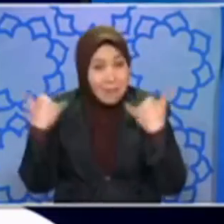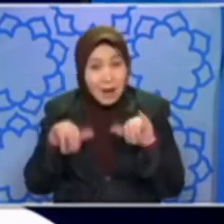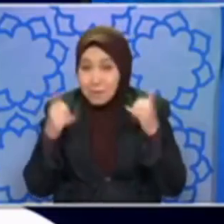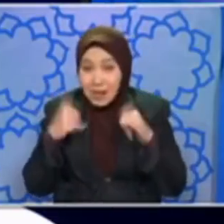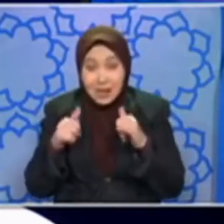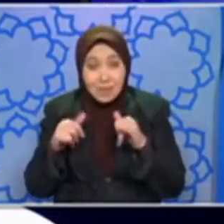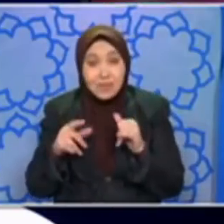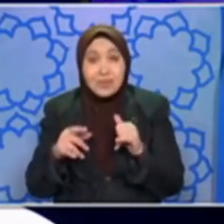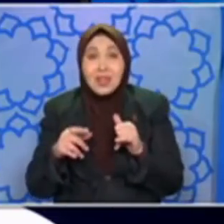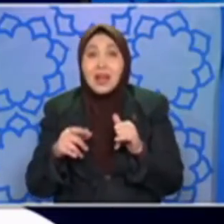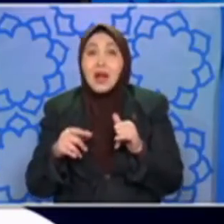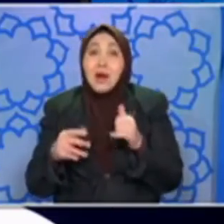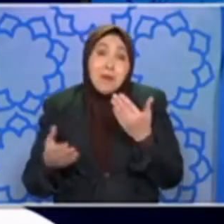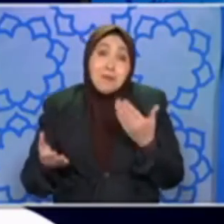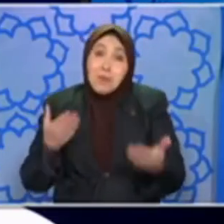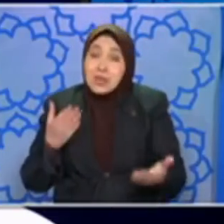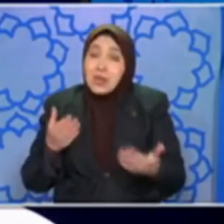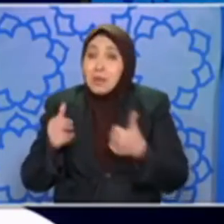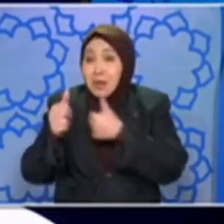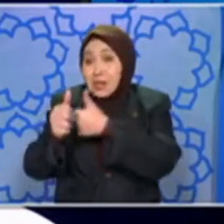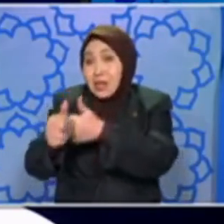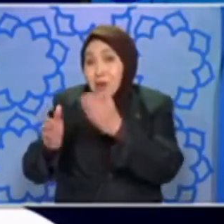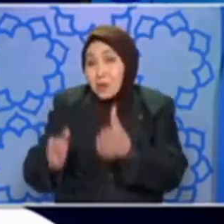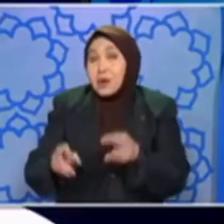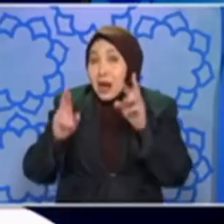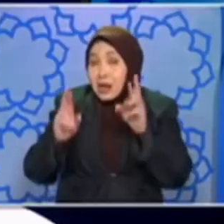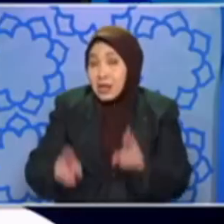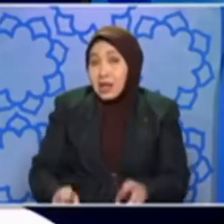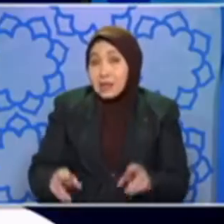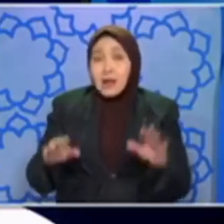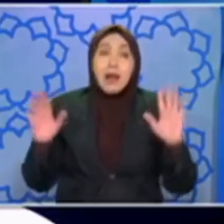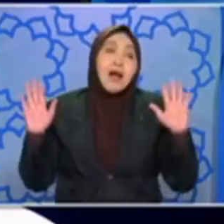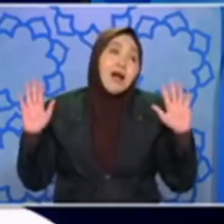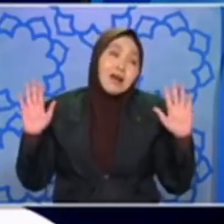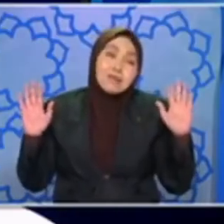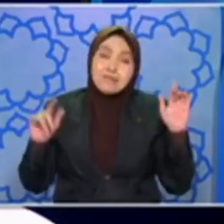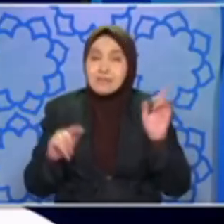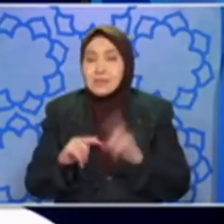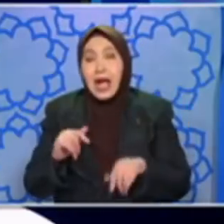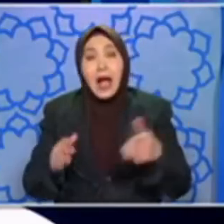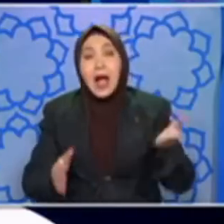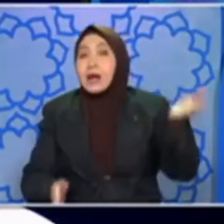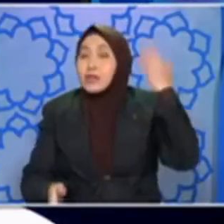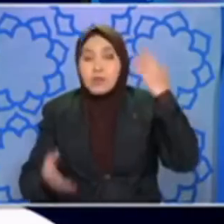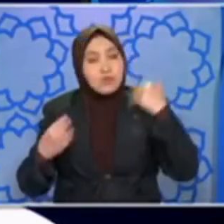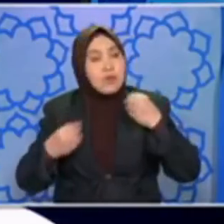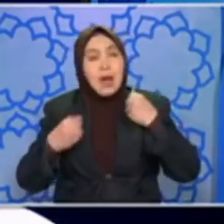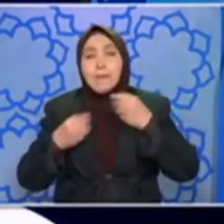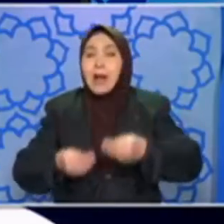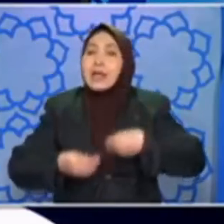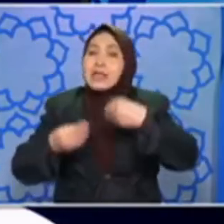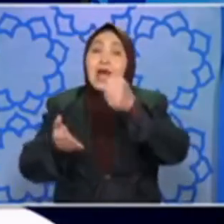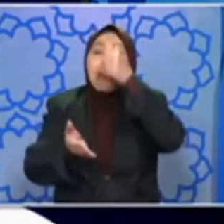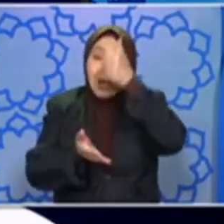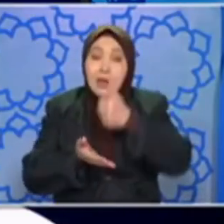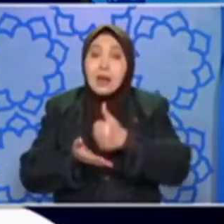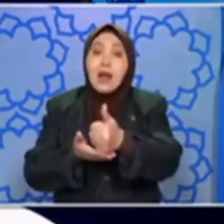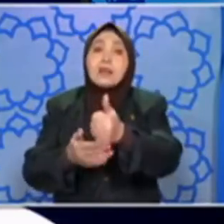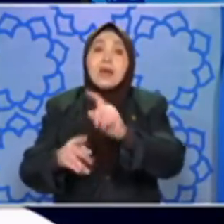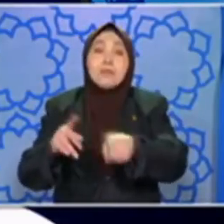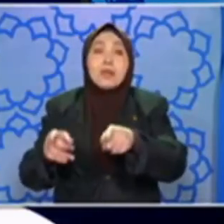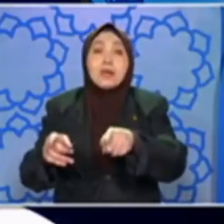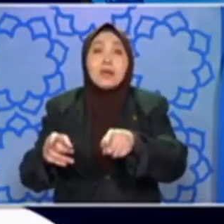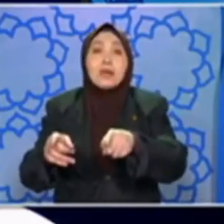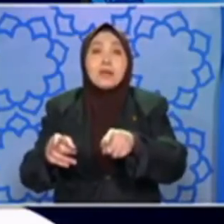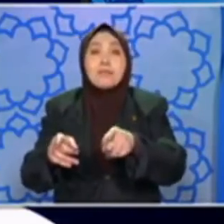Walaupun mungkin pengikut rakyat tak boleh buat apa. Kan, saya dah hari itu dah bagi amanah kat dia, tapi dia pergi pula